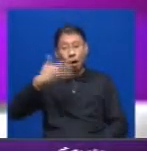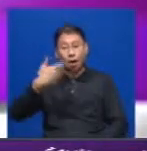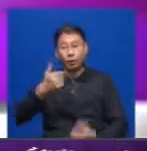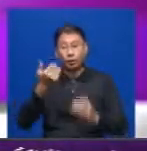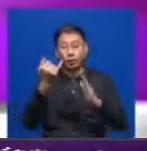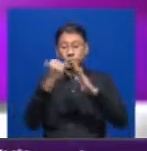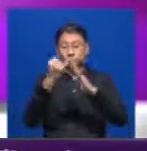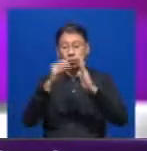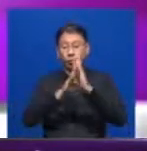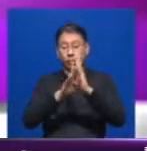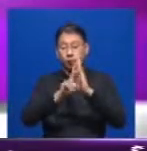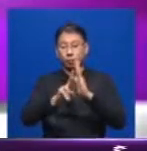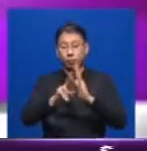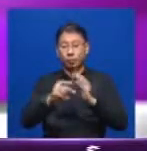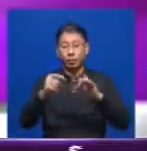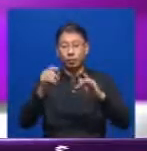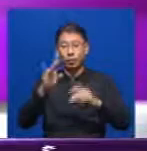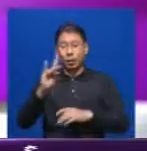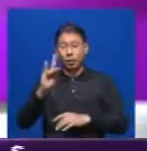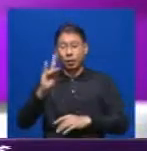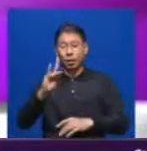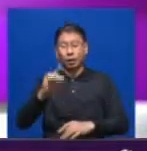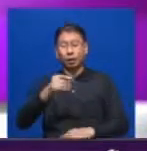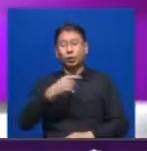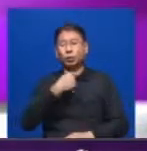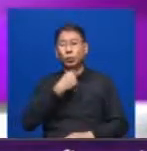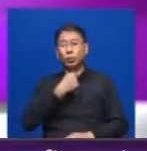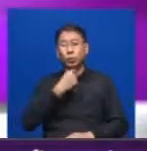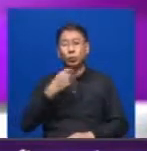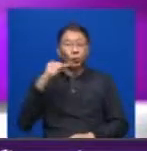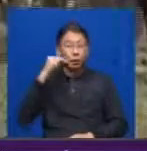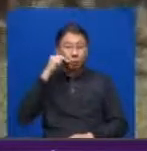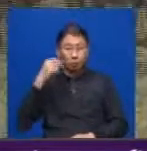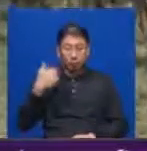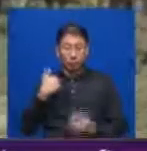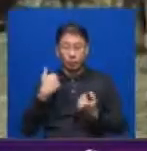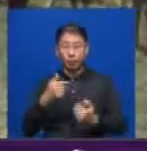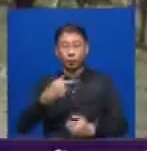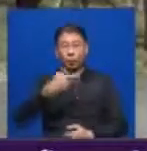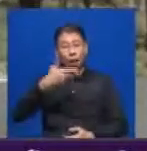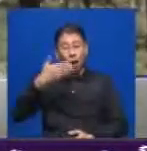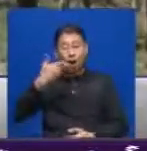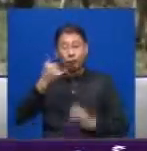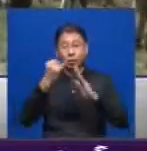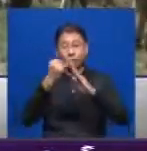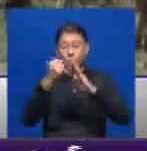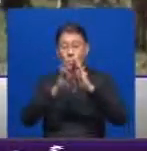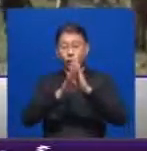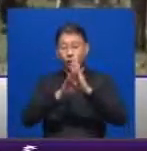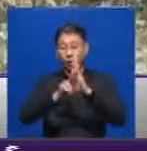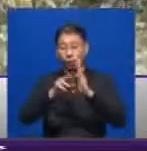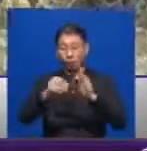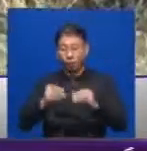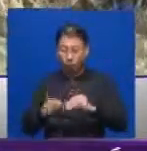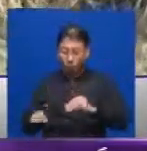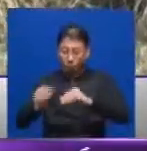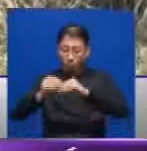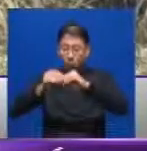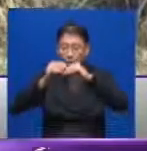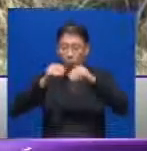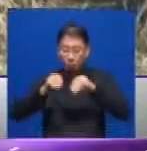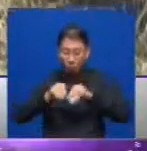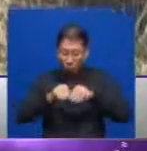ในจังหวัดบุรีรัมย์สัตว์เลี้ยงเริ่มขาดแคลนแหล่งน้ำและอาหารค่ะสถานการณ์ภัยแล้งในพื้นที่จังหวัดบุรีรัมย์ขยายวงกว้างอย่างต่อเนื่อง